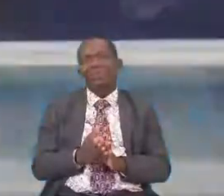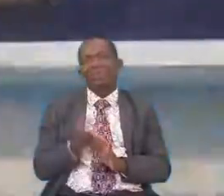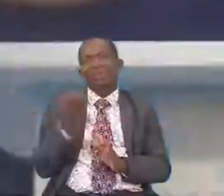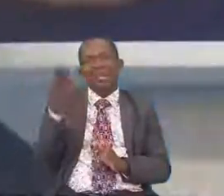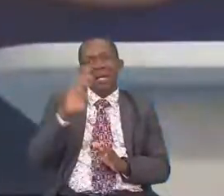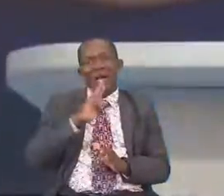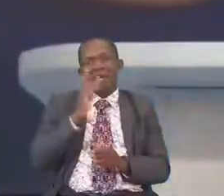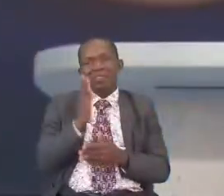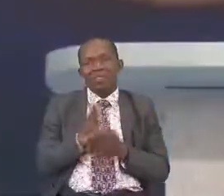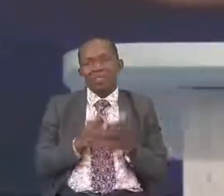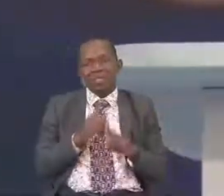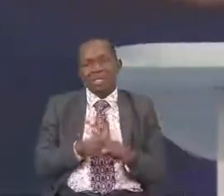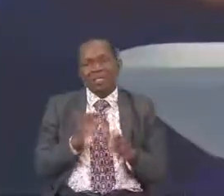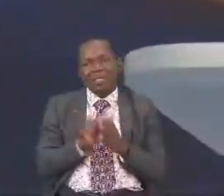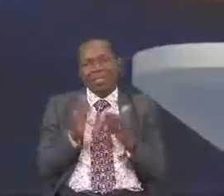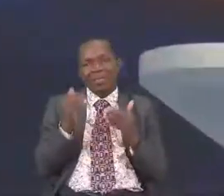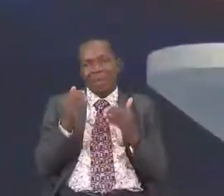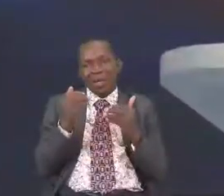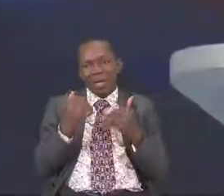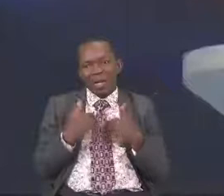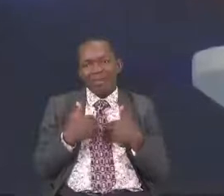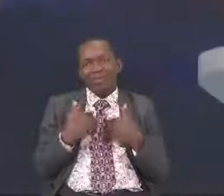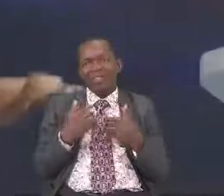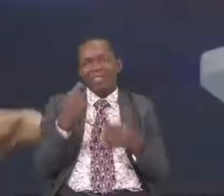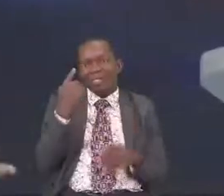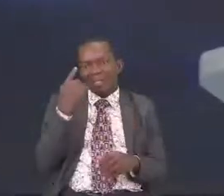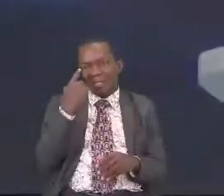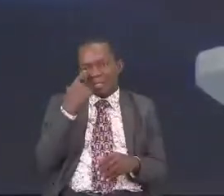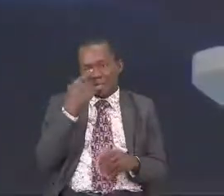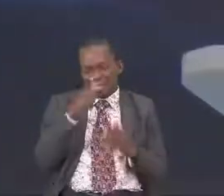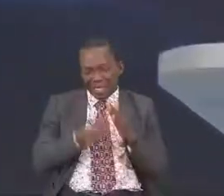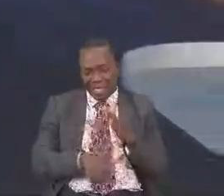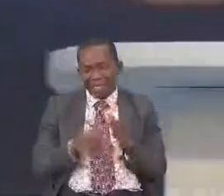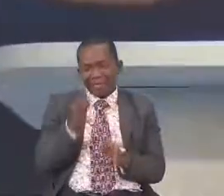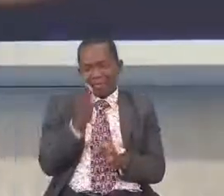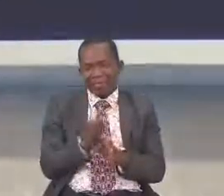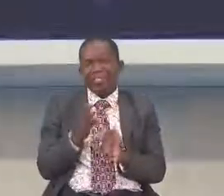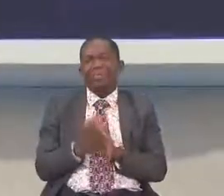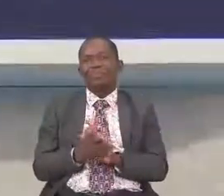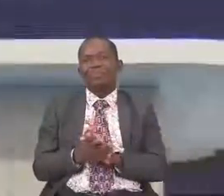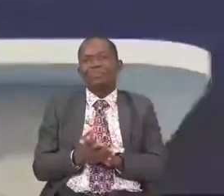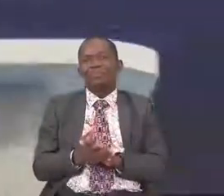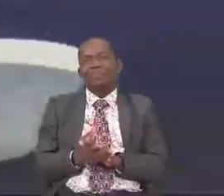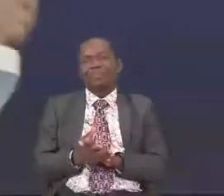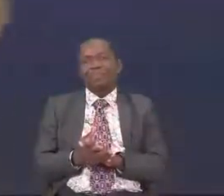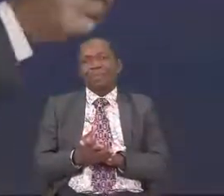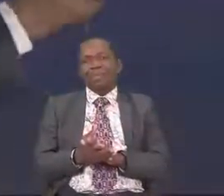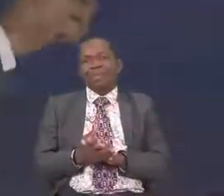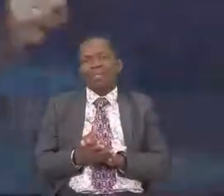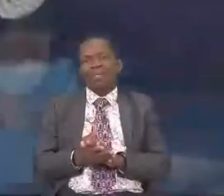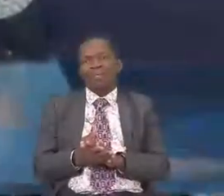Il y a la foi sans la vue. Tu ne vois pas. C'est ce qui est arrivé à Abraham. Dieu lui a fait une promesse. Et